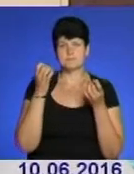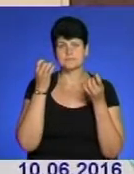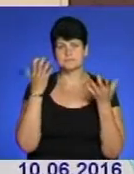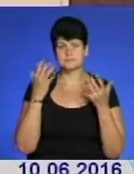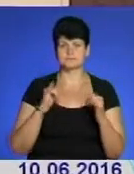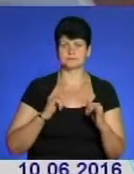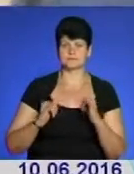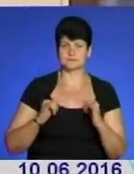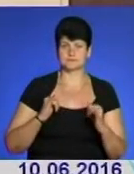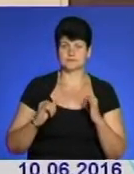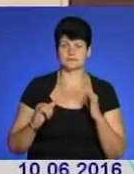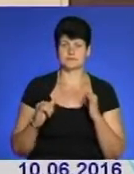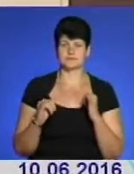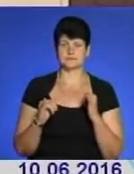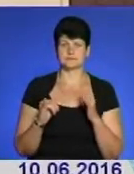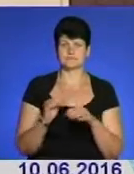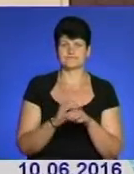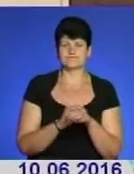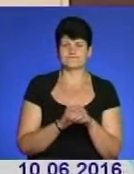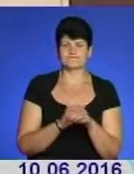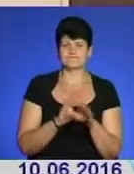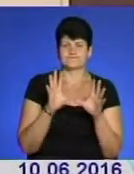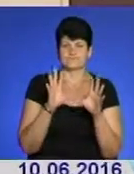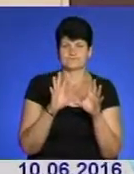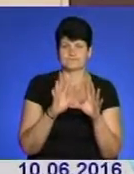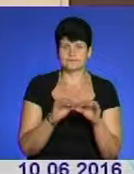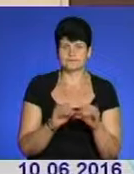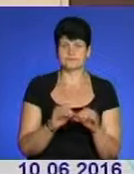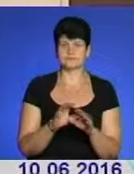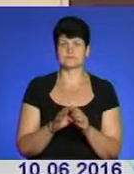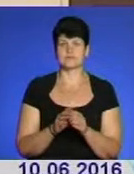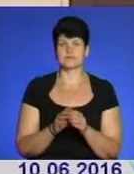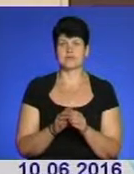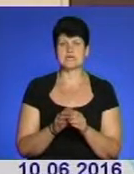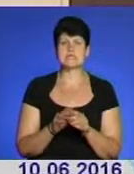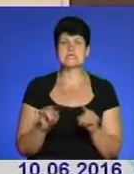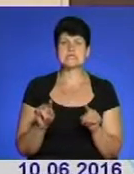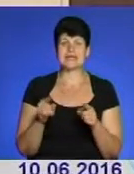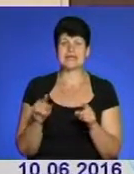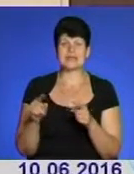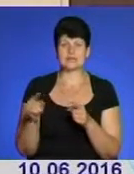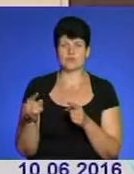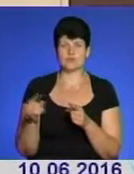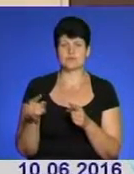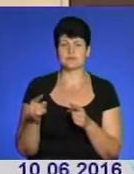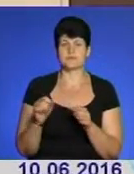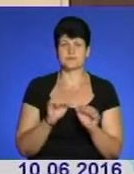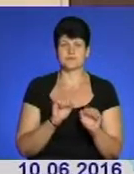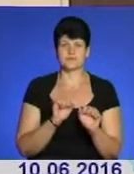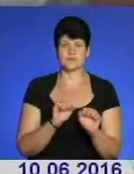в лінії розмежування. Були такі прикрі випадки, але ми намагалися